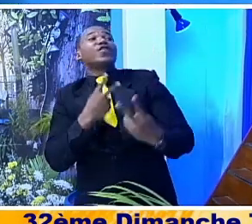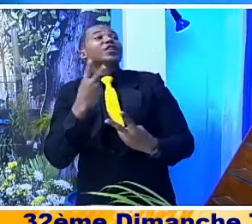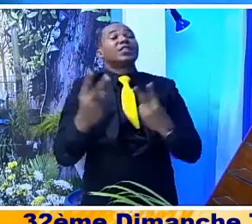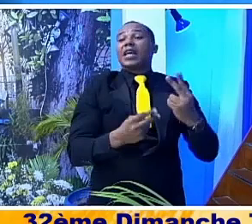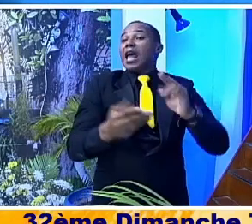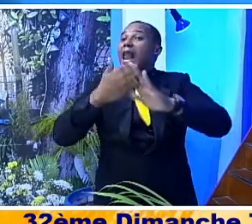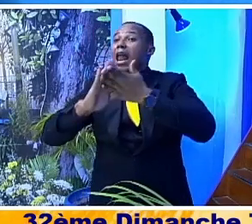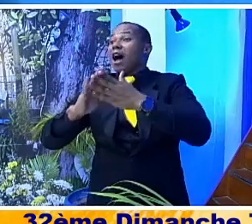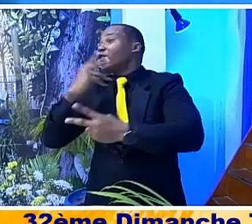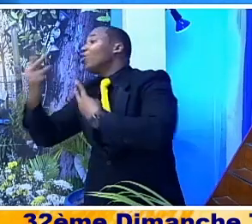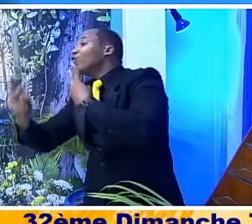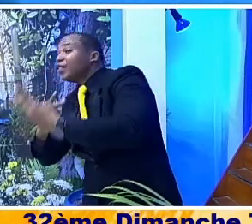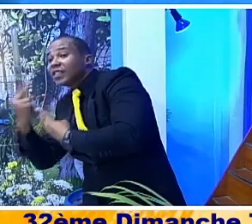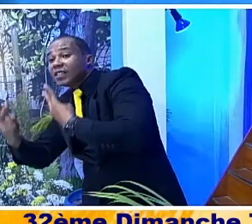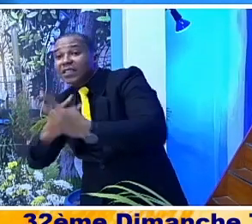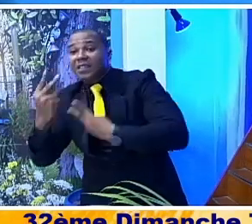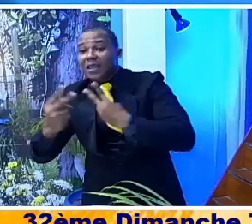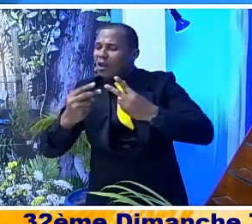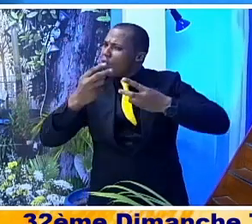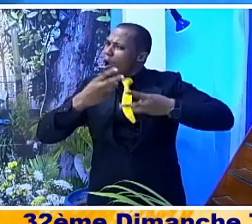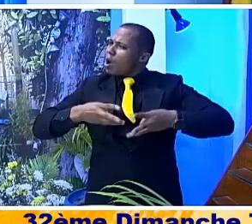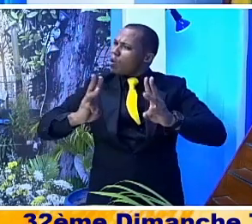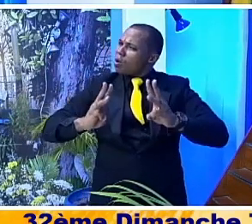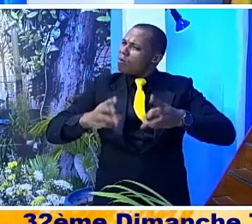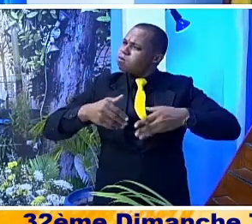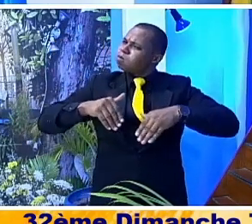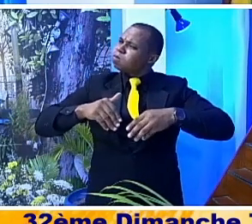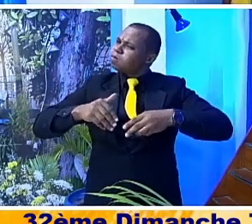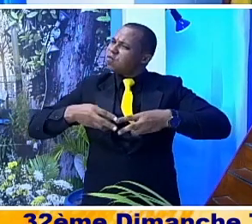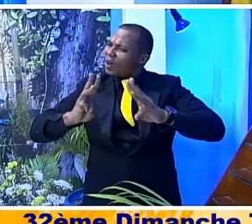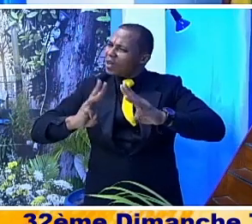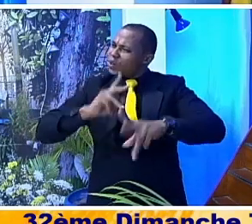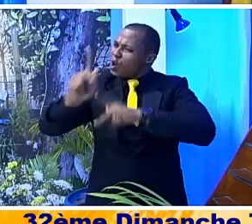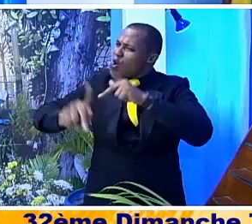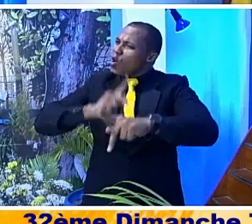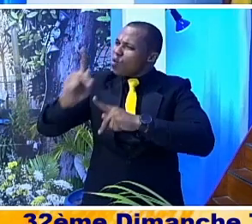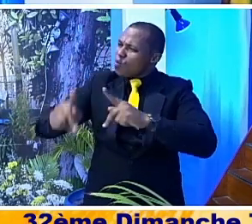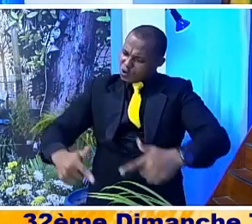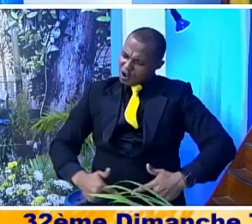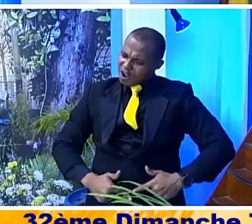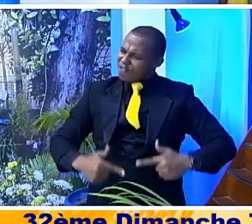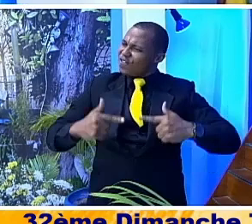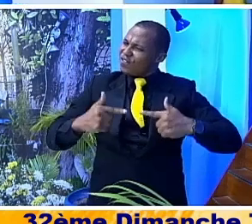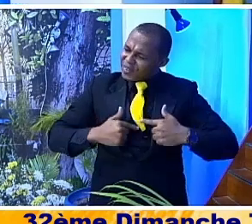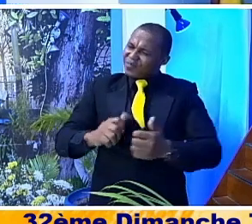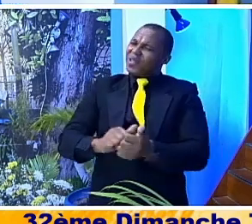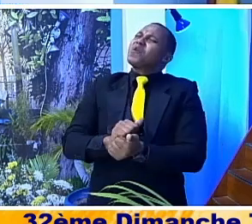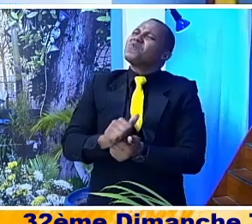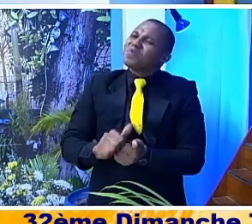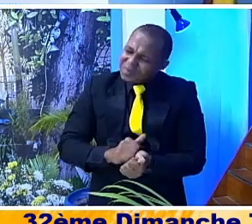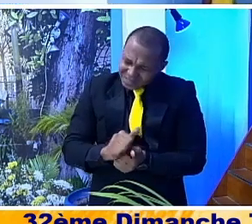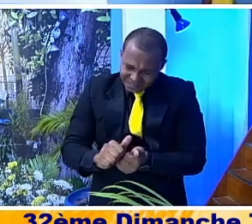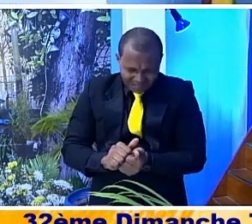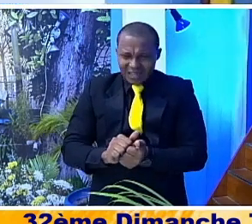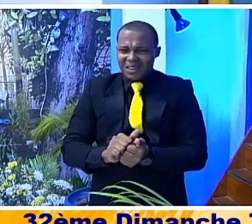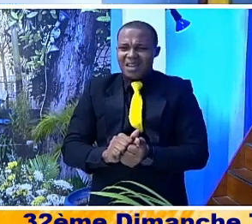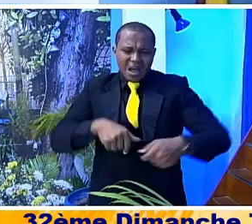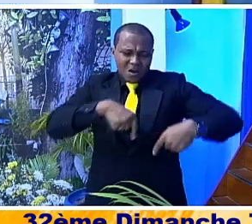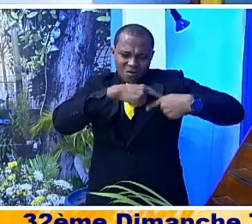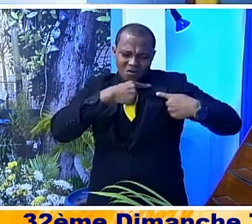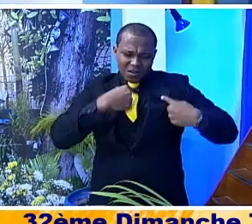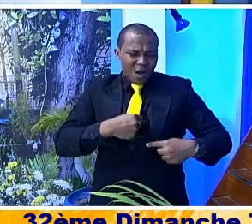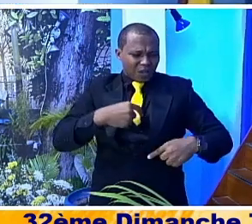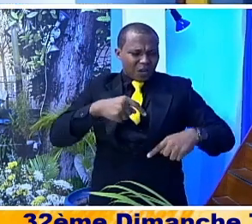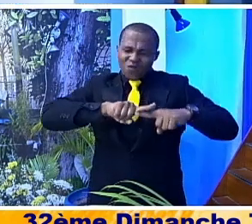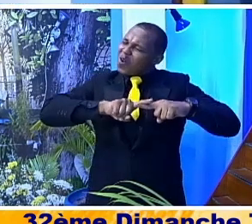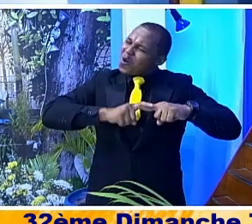gade talier, yo a état moun, yo a vivre dans misère. Ça seulement, t'es de couche toucher conscience, que moun pou dit, monsieur, ça n'a fait aller à trop